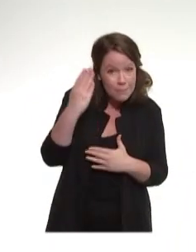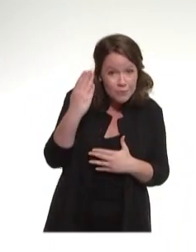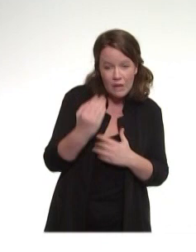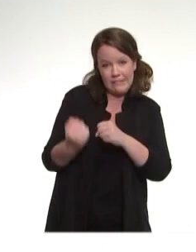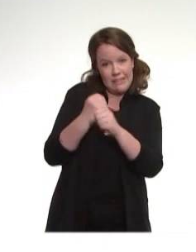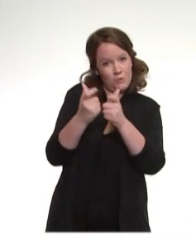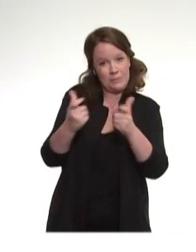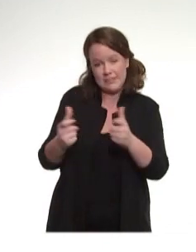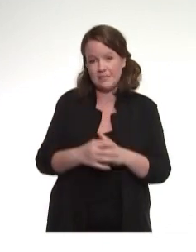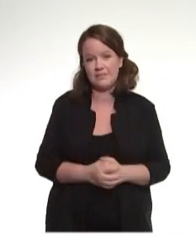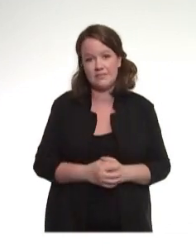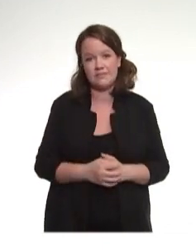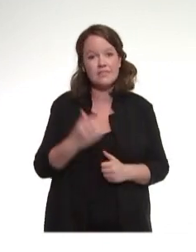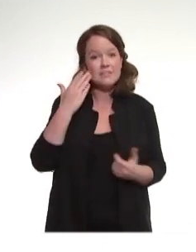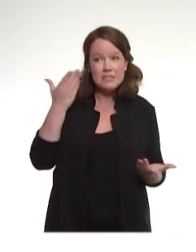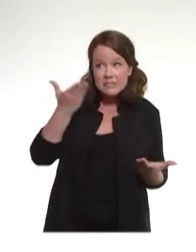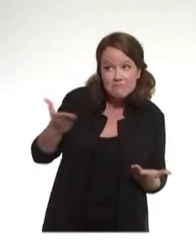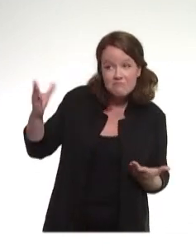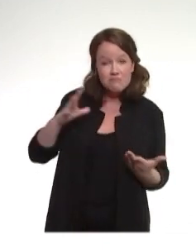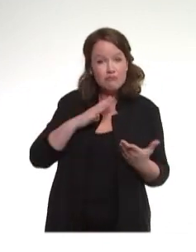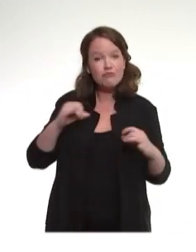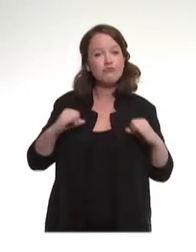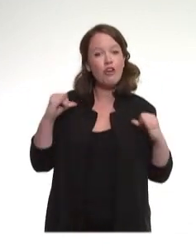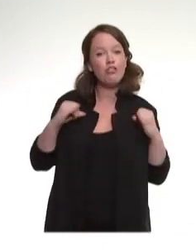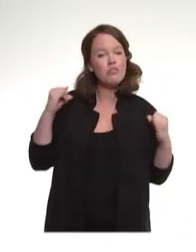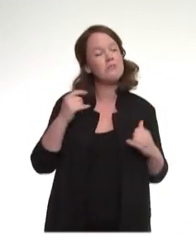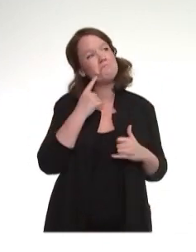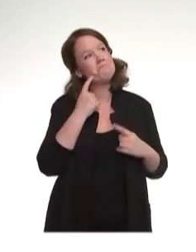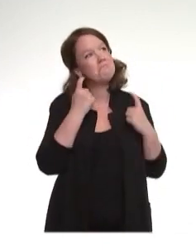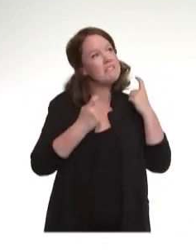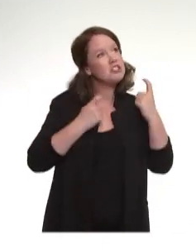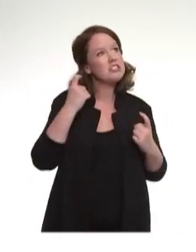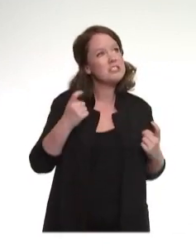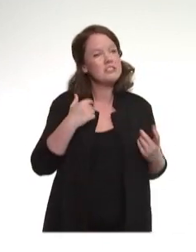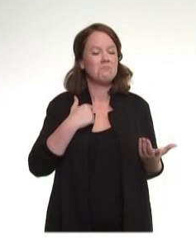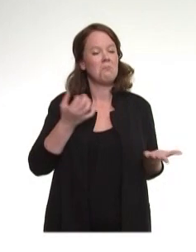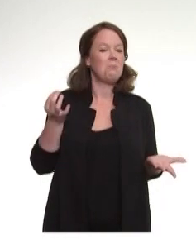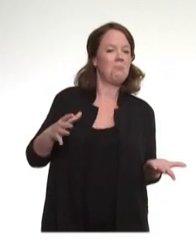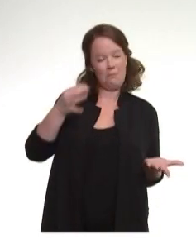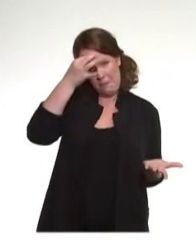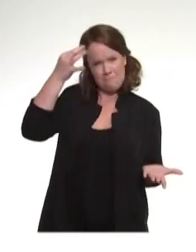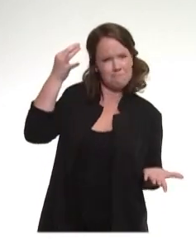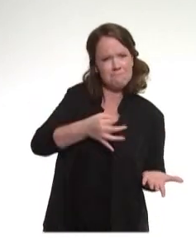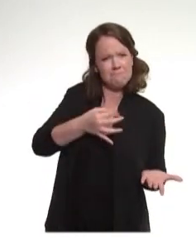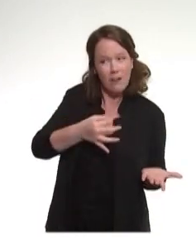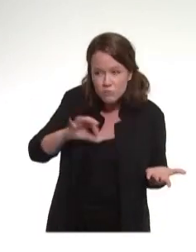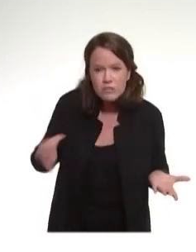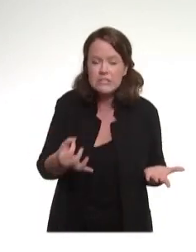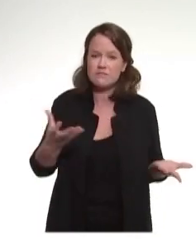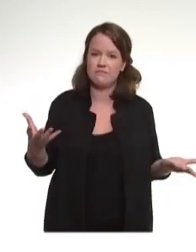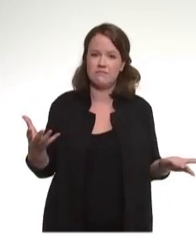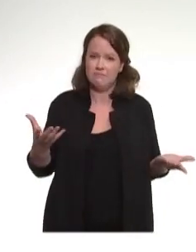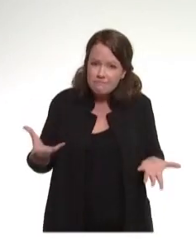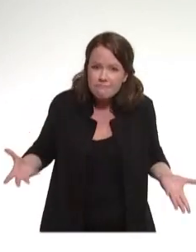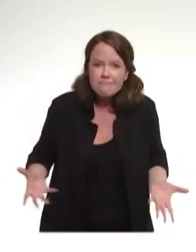si les jeunes qui nous écoutent peuvent se dire bon allez on va quand même tenter notre chance on va quand même se lancer dans la création d'entreprise